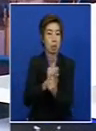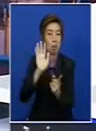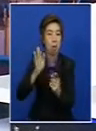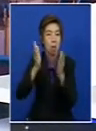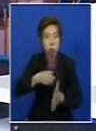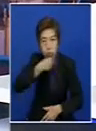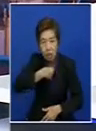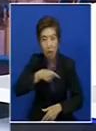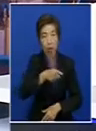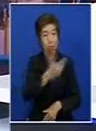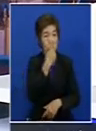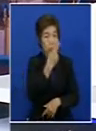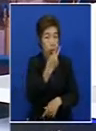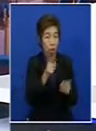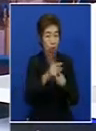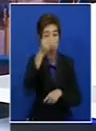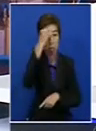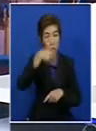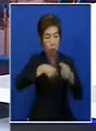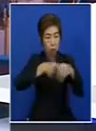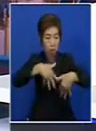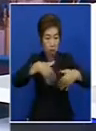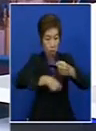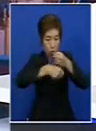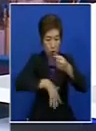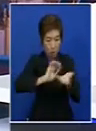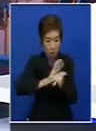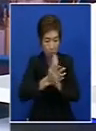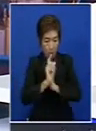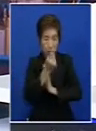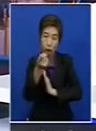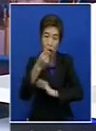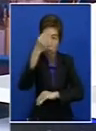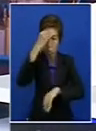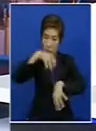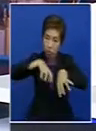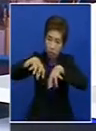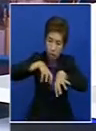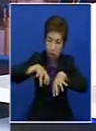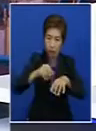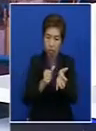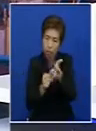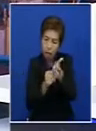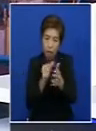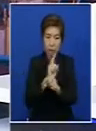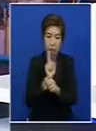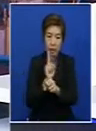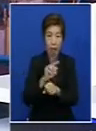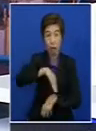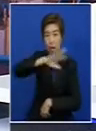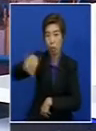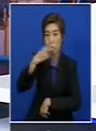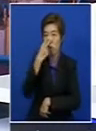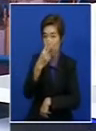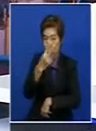าโครงสร้างประชากรที่เปลี่ยนไปเป็นแบบนี้นะคะทางประเทศญี่ปุ่นเขาจะมีวิธีการบริหารจัดการหรือว่ารับมือยังไงค่ะจะพาคุณผู้ชมไ